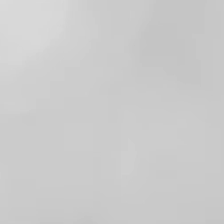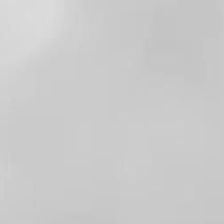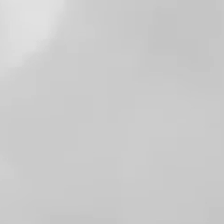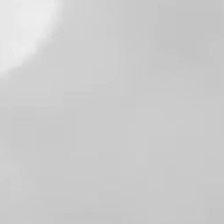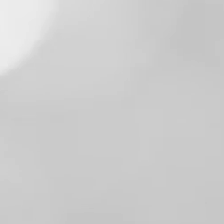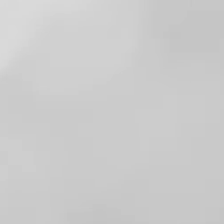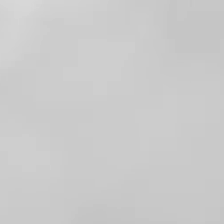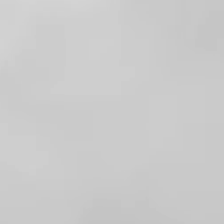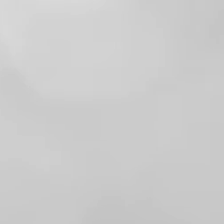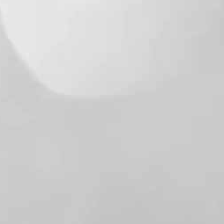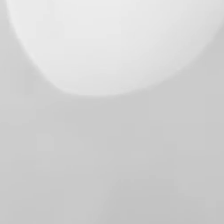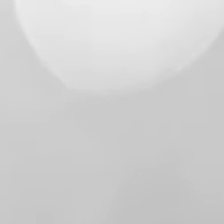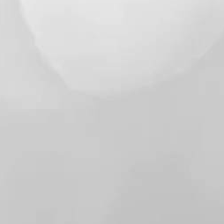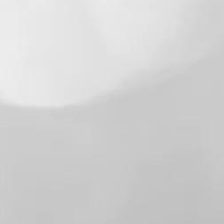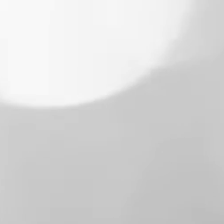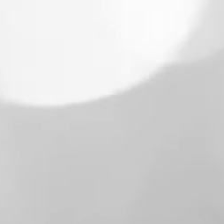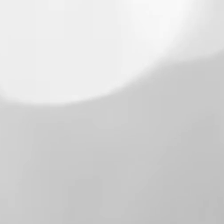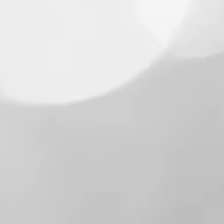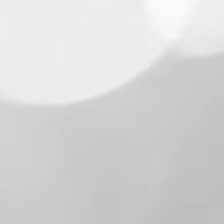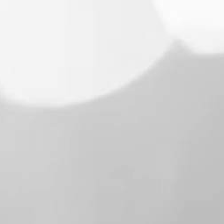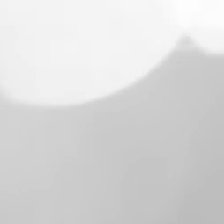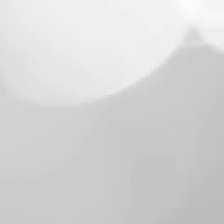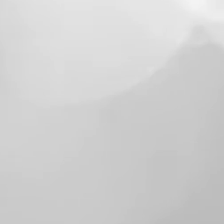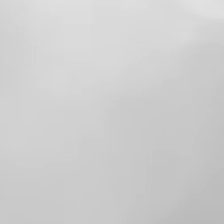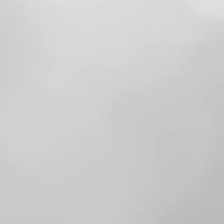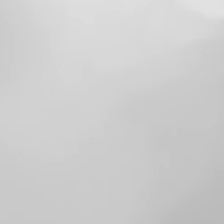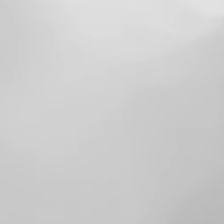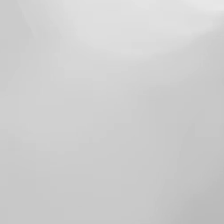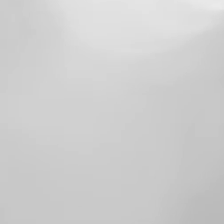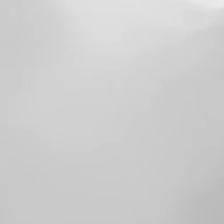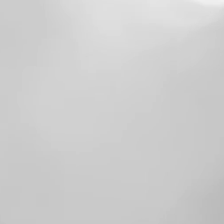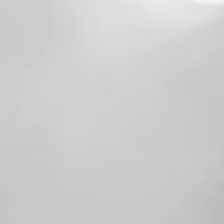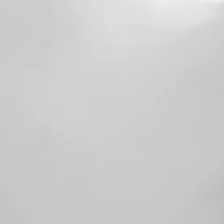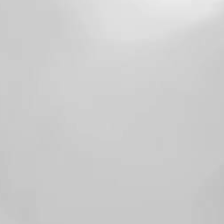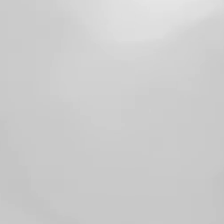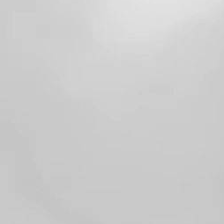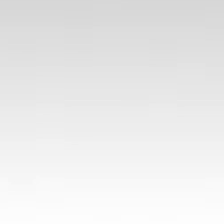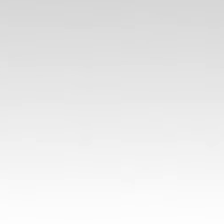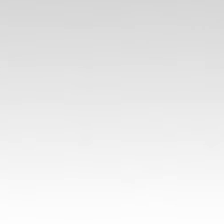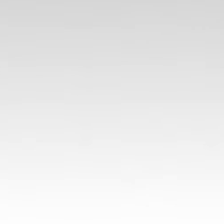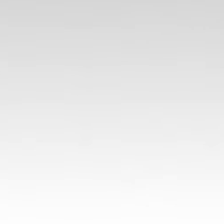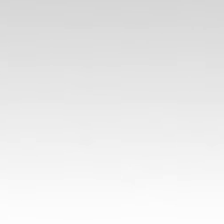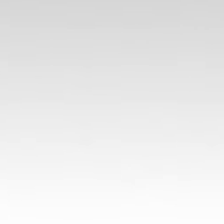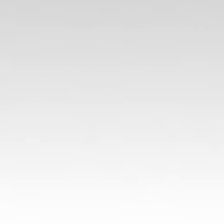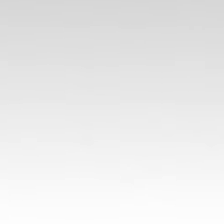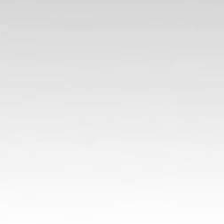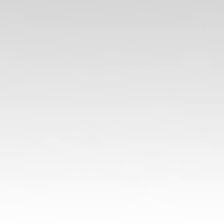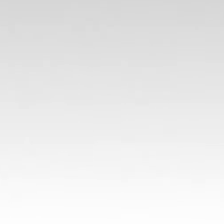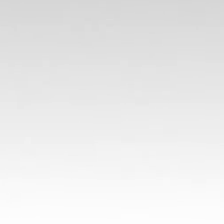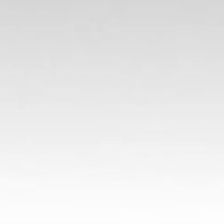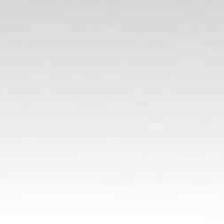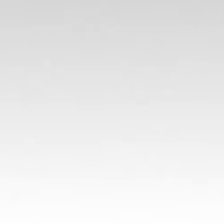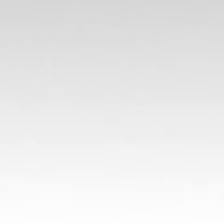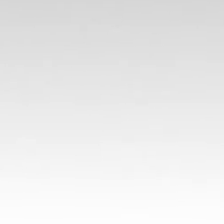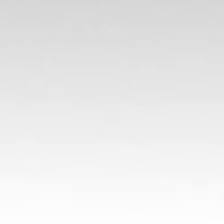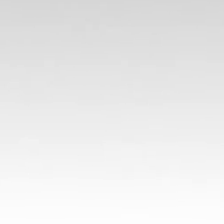รายการต่อไปนี้ เป็นรายการทั่วไป สามารถรบชมได้ทุกวัยขึ้นโโก้เร็ทอธหารรายการต่อไปนี้ เป็นราย